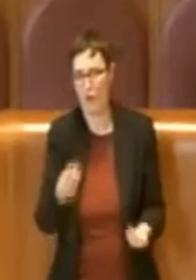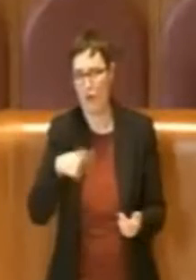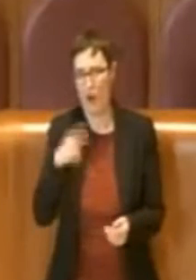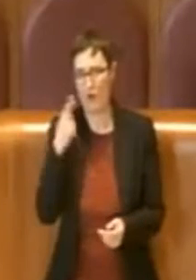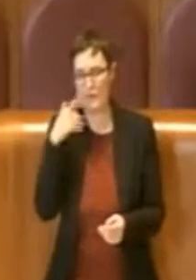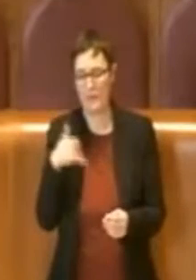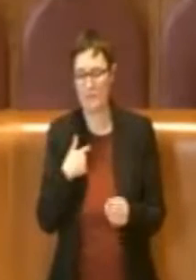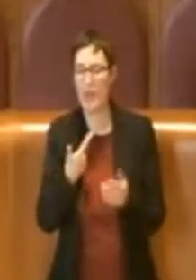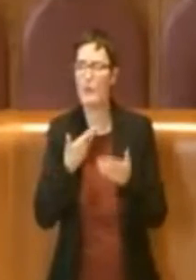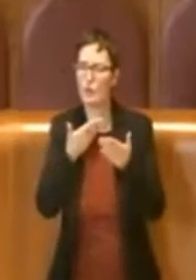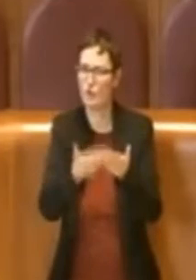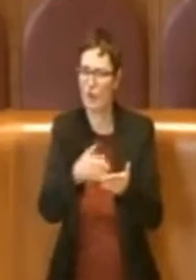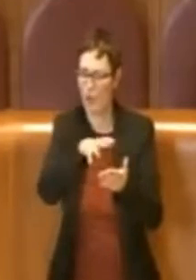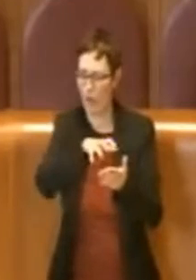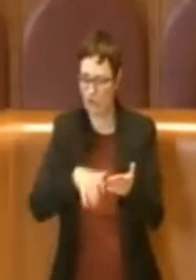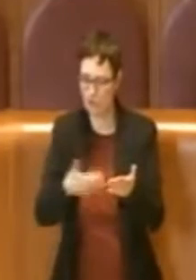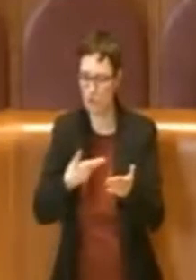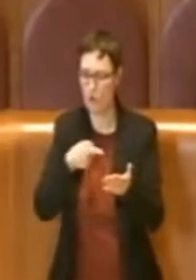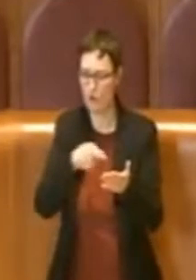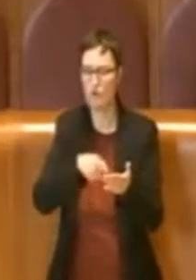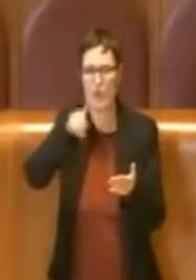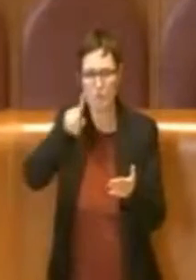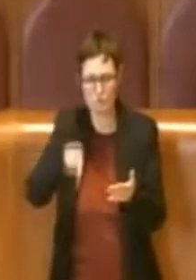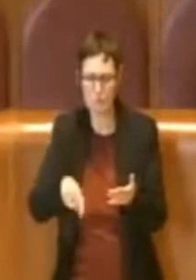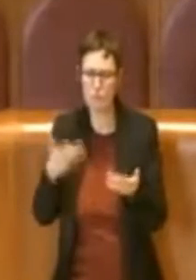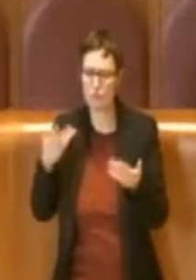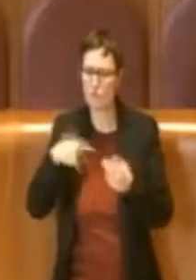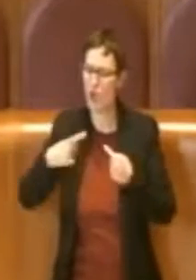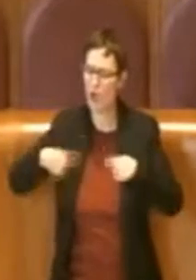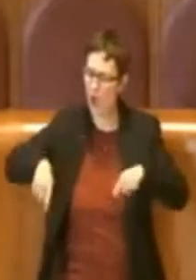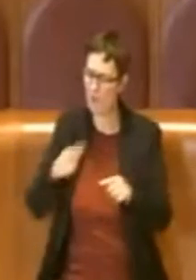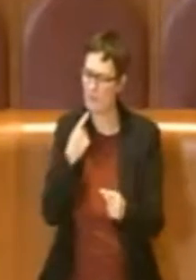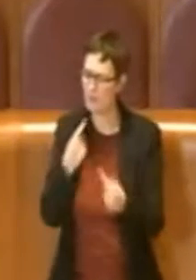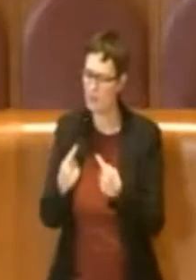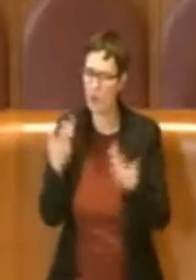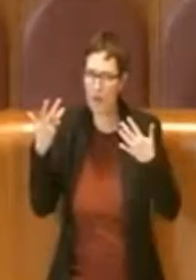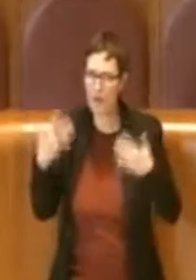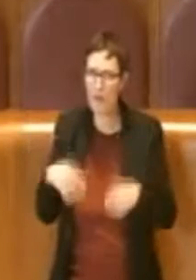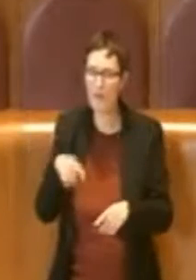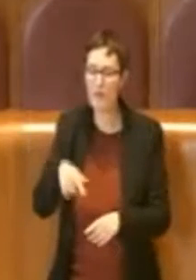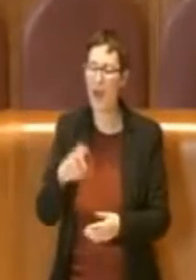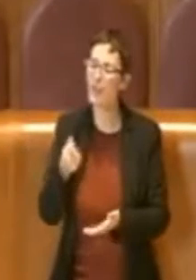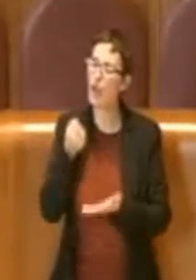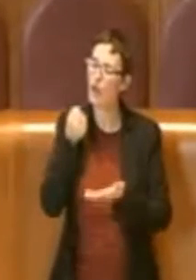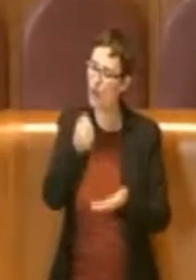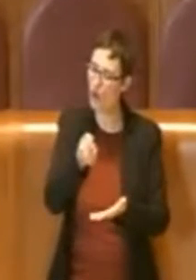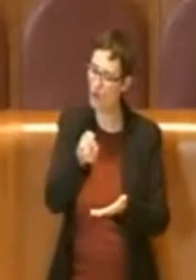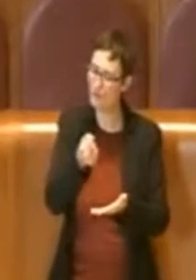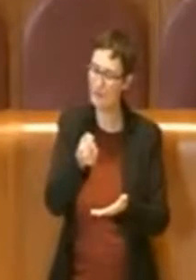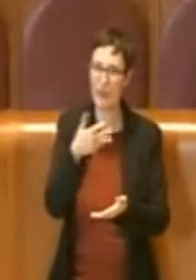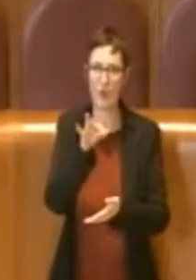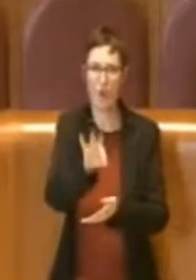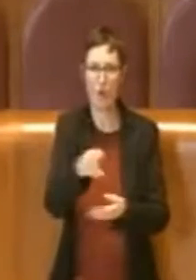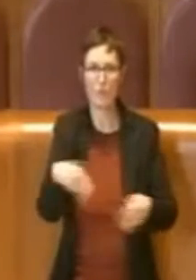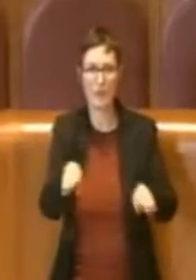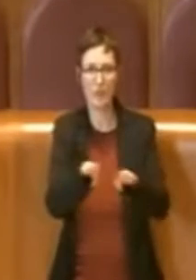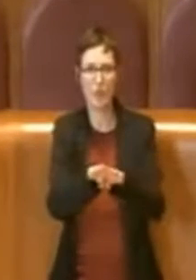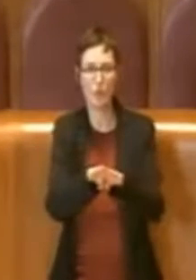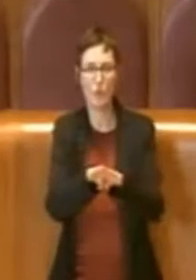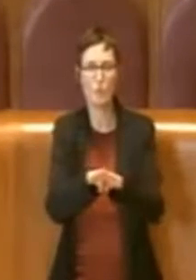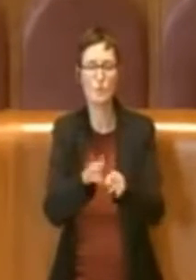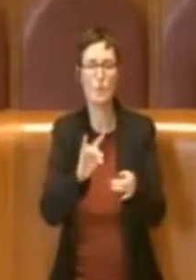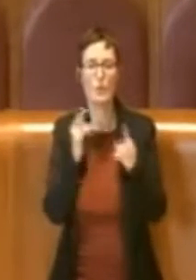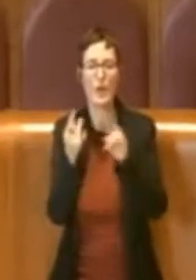anche appurato e ribadito in commissione che i fondi con cui si sta provvedendo a chiudere castel romano ma non solo pasta romano